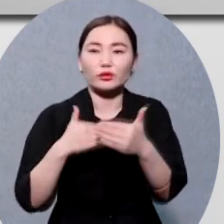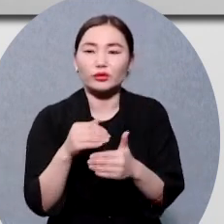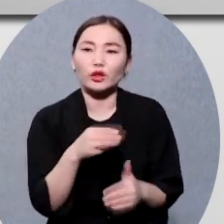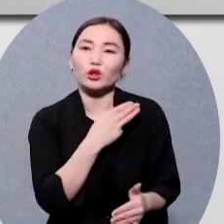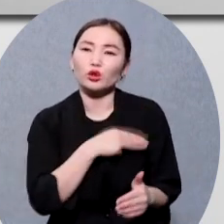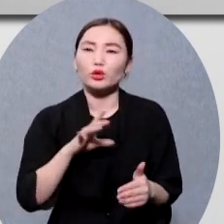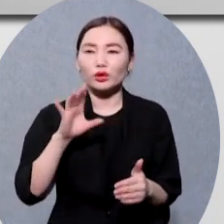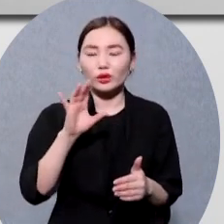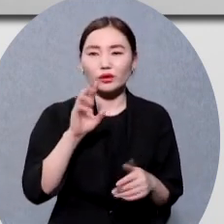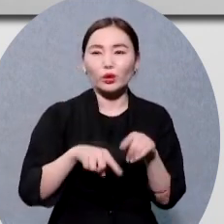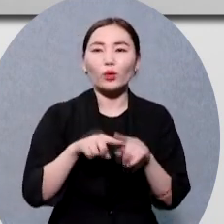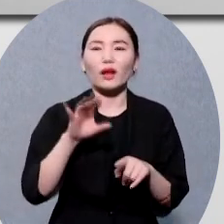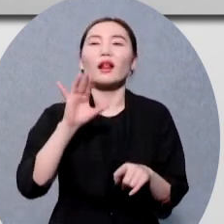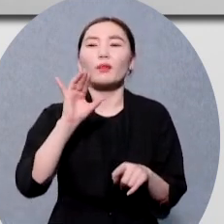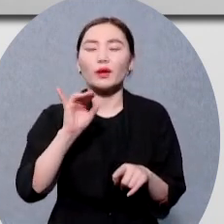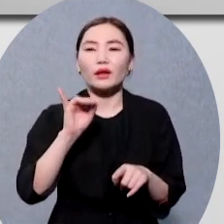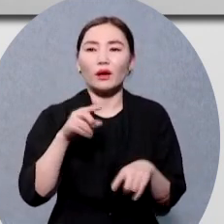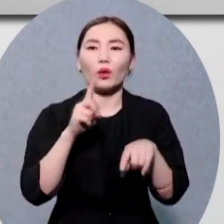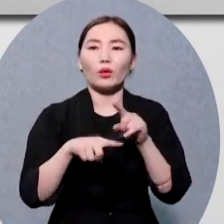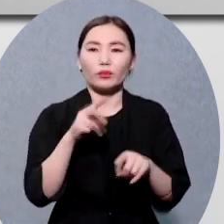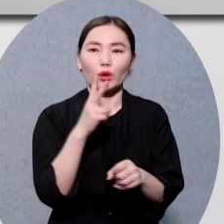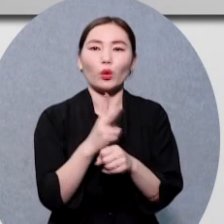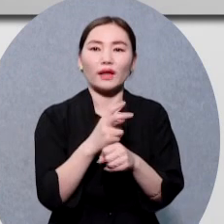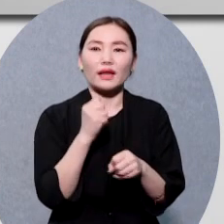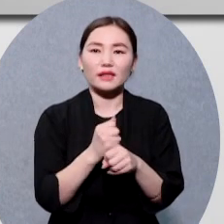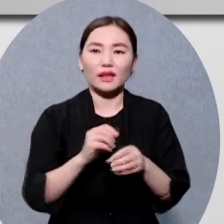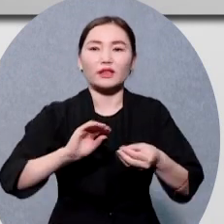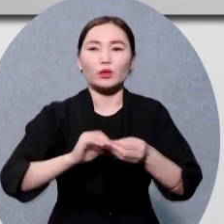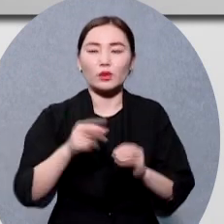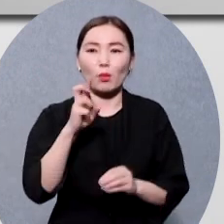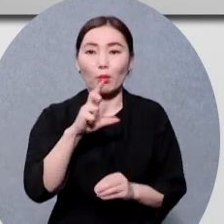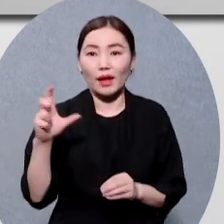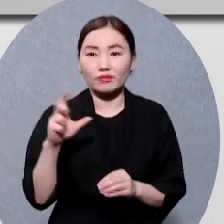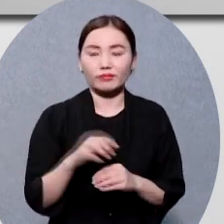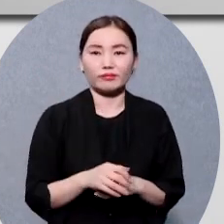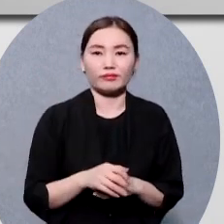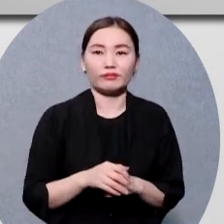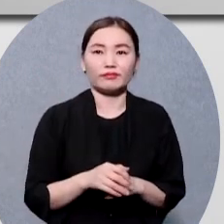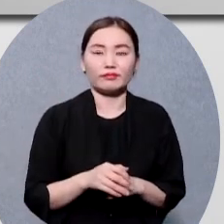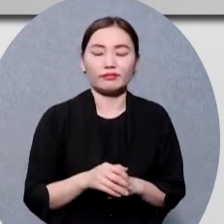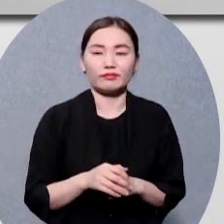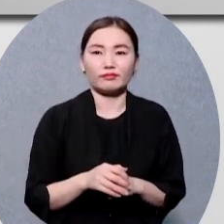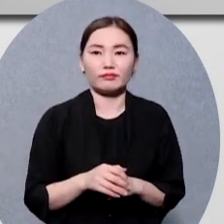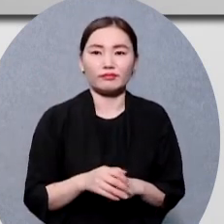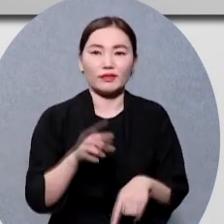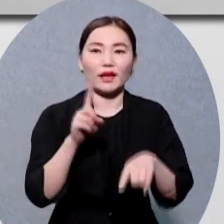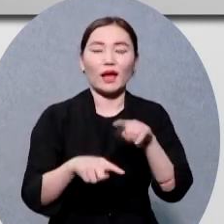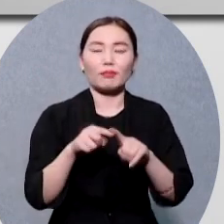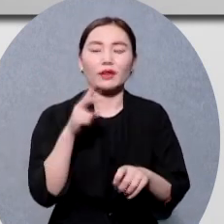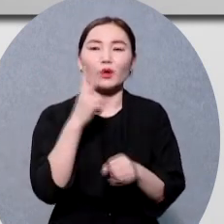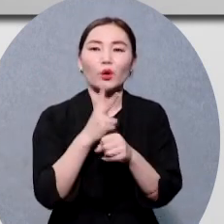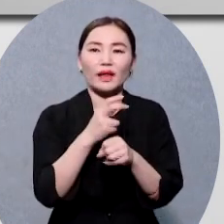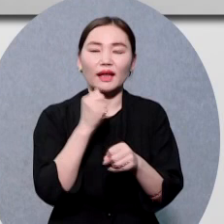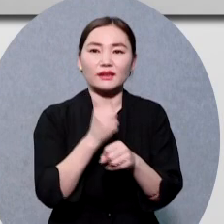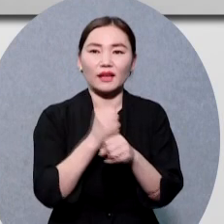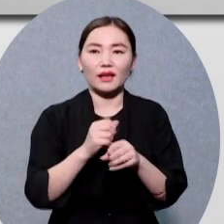одоо хэрэгжүүлсэн юм бол ерөнхийдөө нөгөө шалтгаан байсан хүчин зүйлүүд нь байна тийм ээ. Тэгвэл одоо үүнийг хэрэгжүүлэхийн тулд чухам юу хийх хэрэгтэй байсан